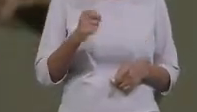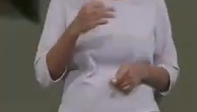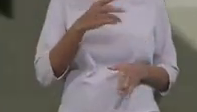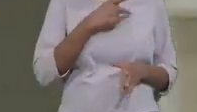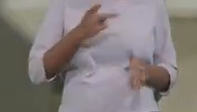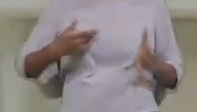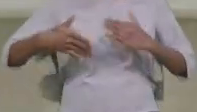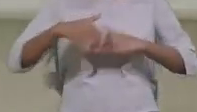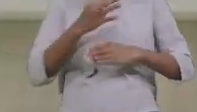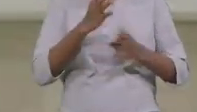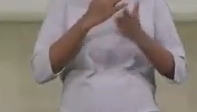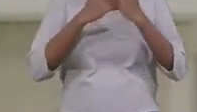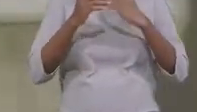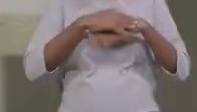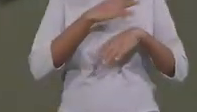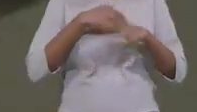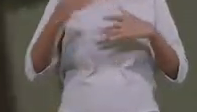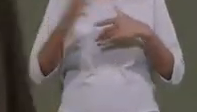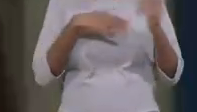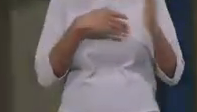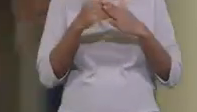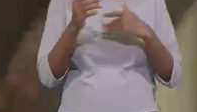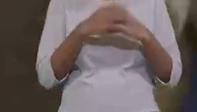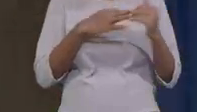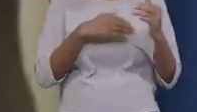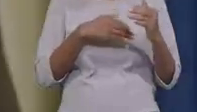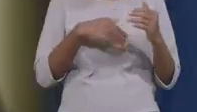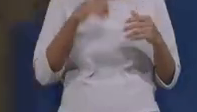du royaume des cieux. Ce que